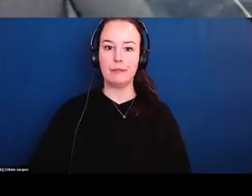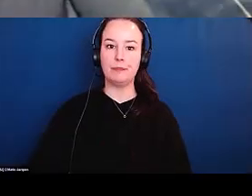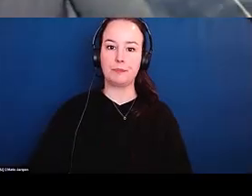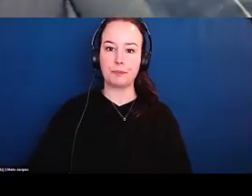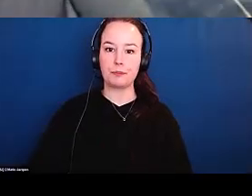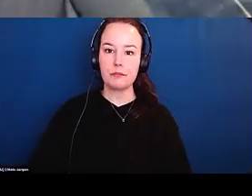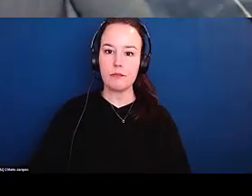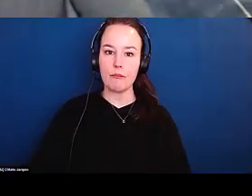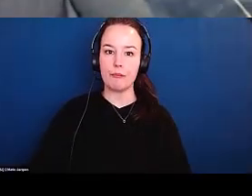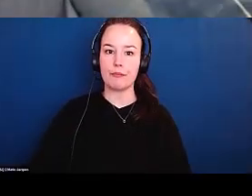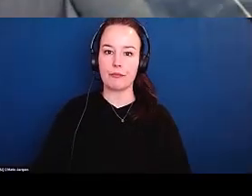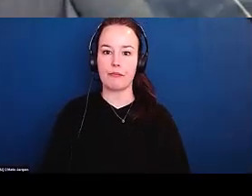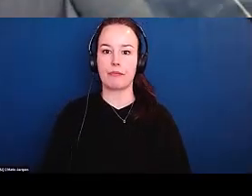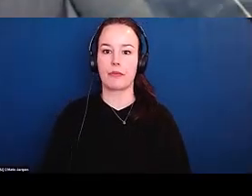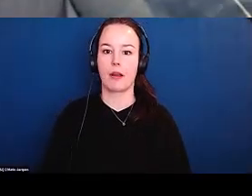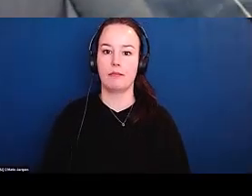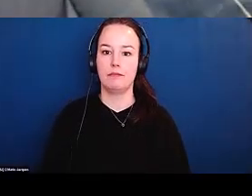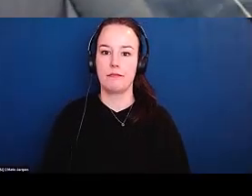Merci, Lindy.